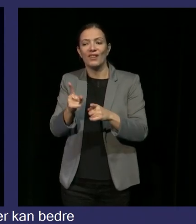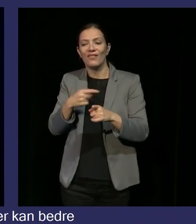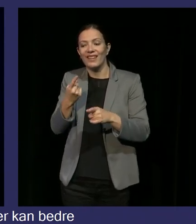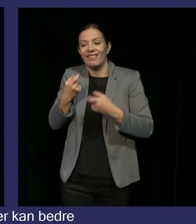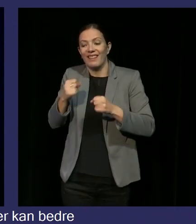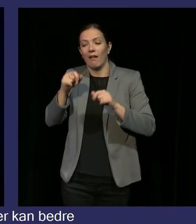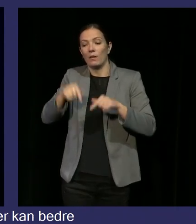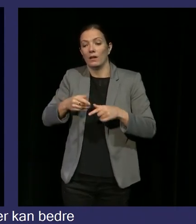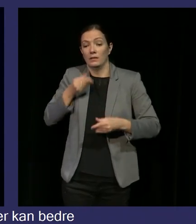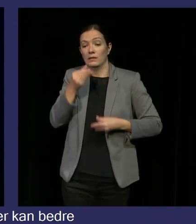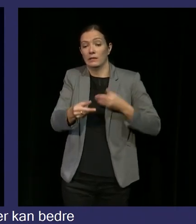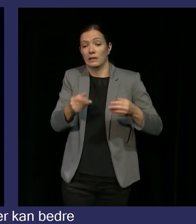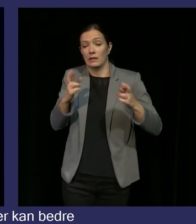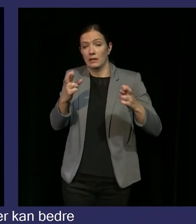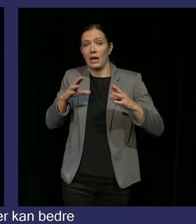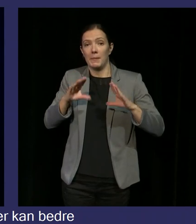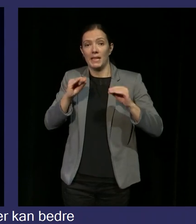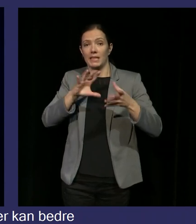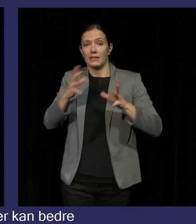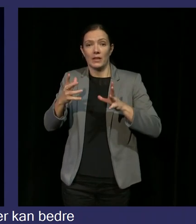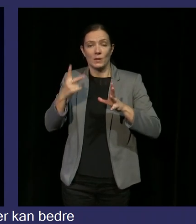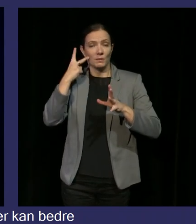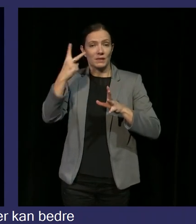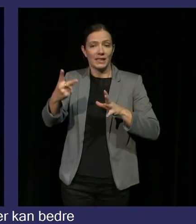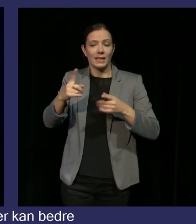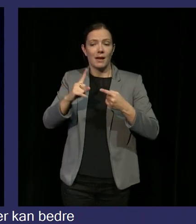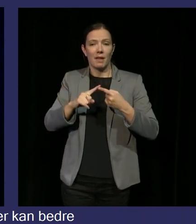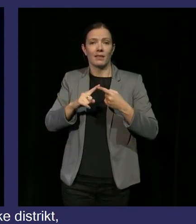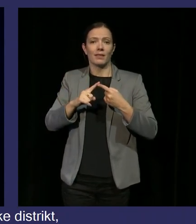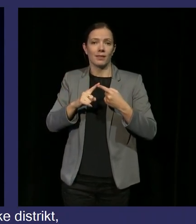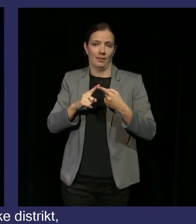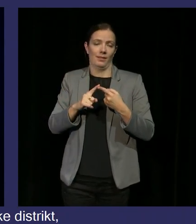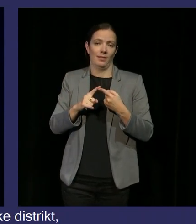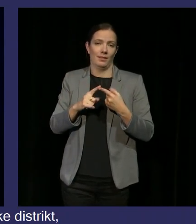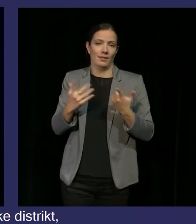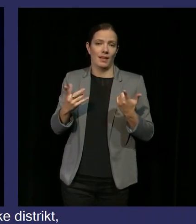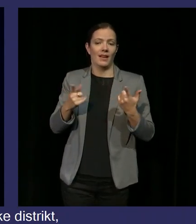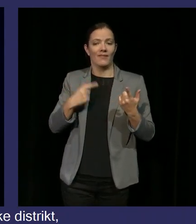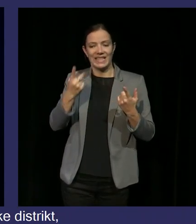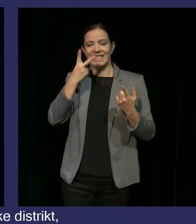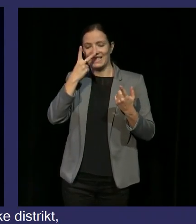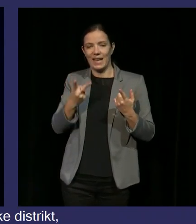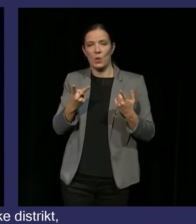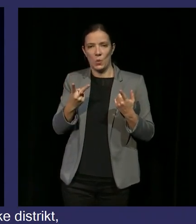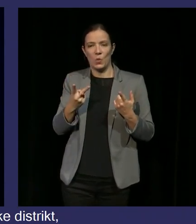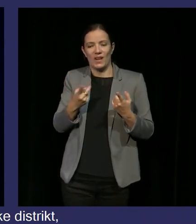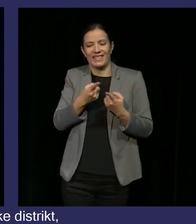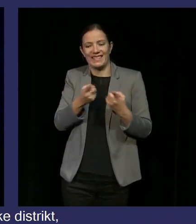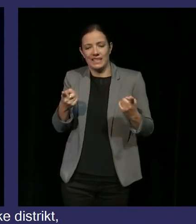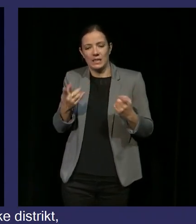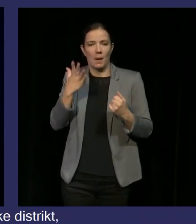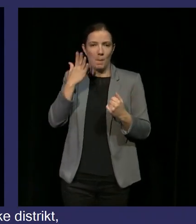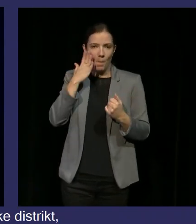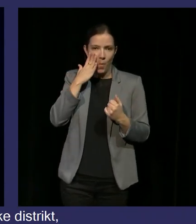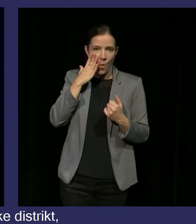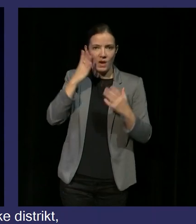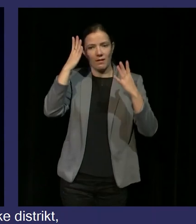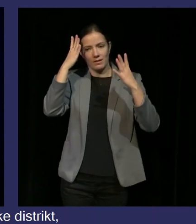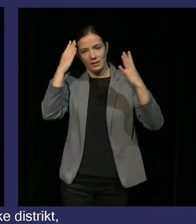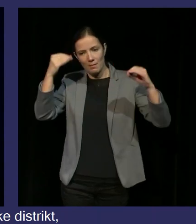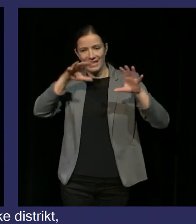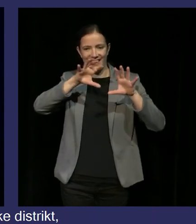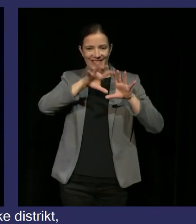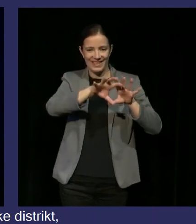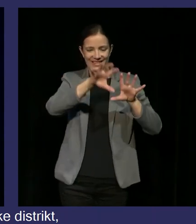tiltak nå som jeg håper kan bedre situasjonen på sikt. Men så det en annen ting, at vi ser at de som bor I samiske